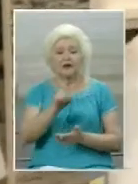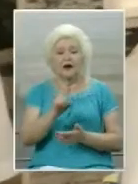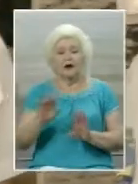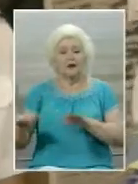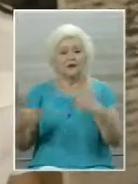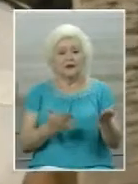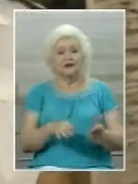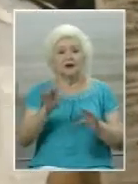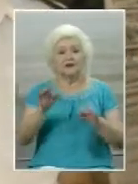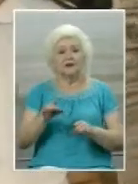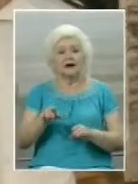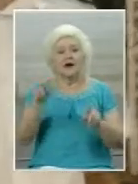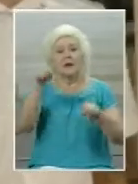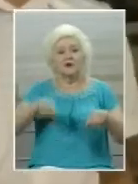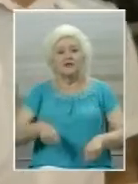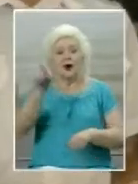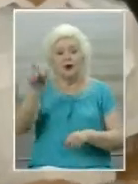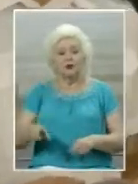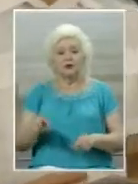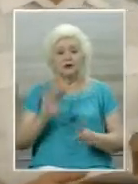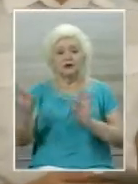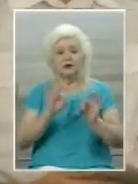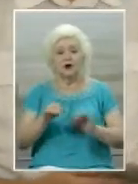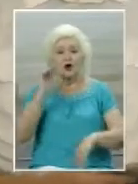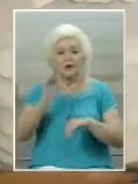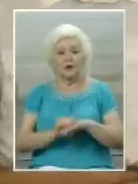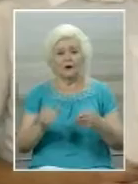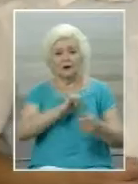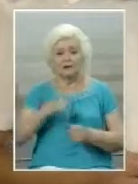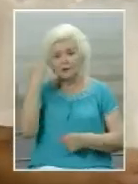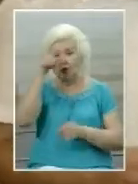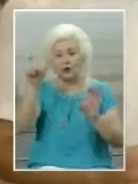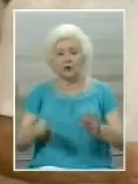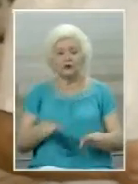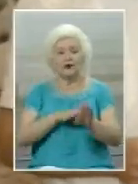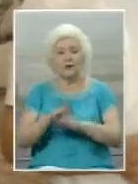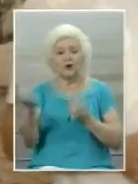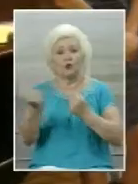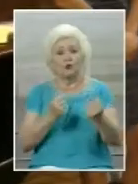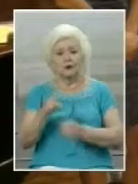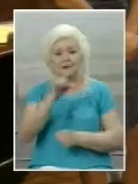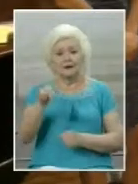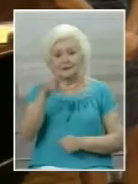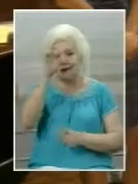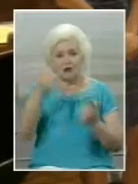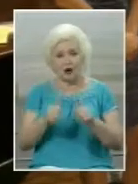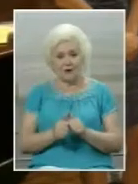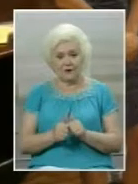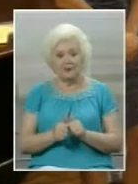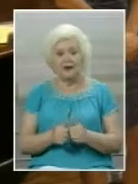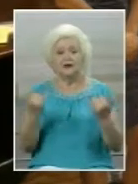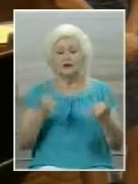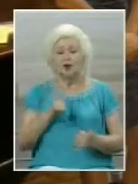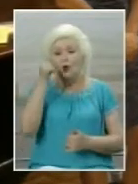людиною за свою діяльність. Твердження і забезпечення прав і свобод людини є головним обов'язком держави. Цього року на